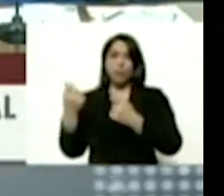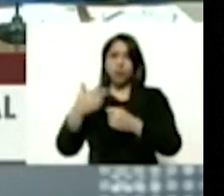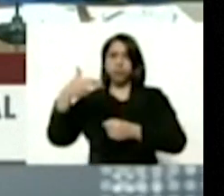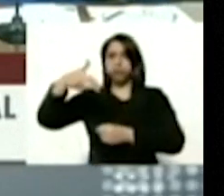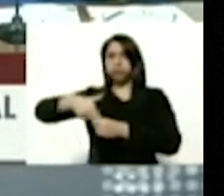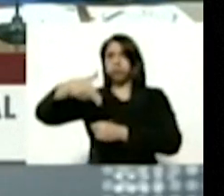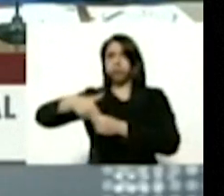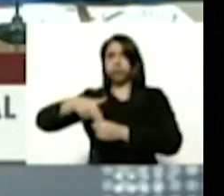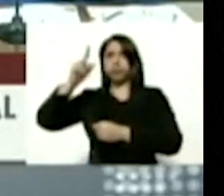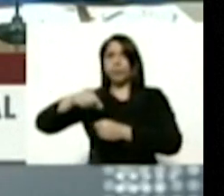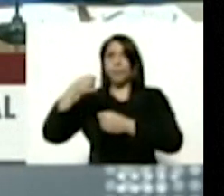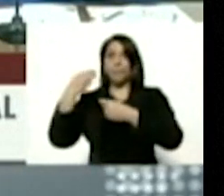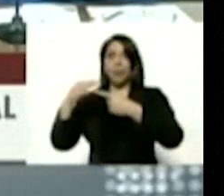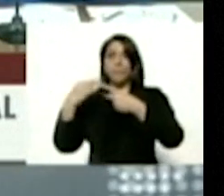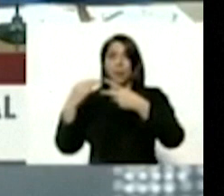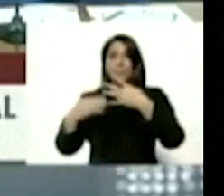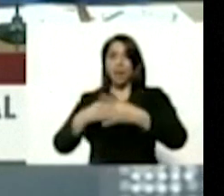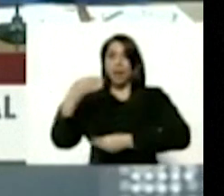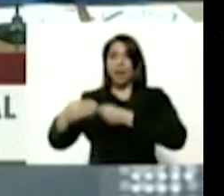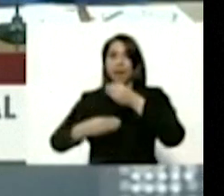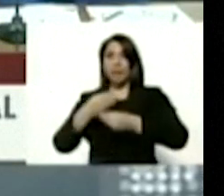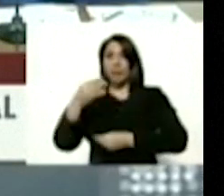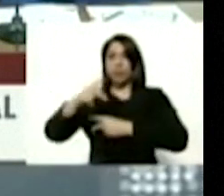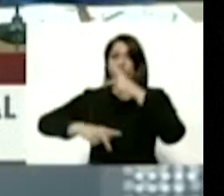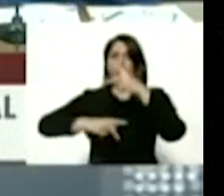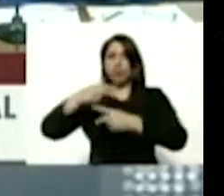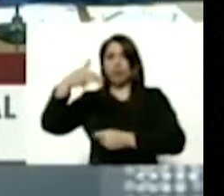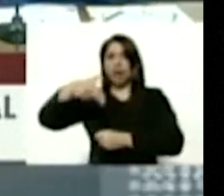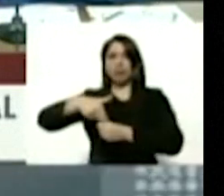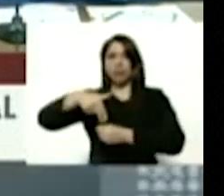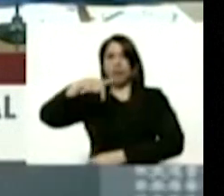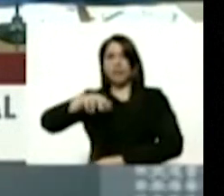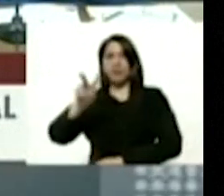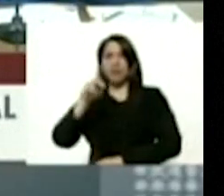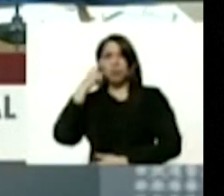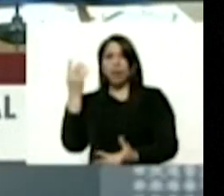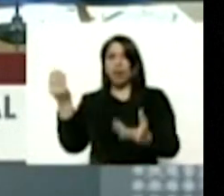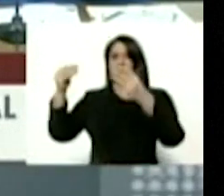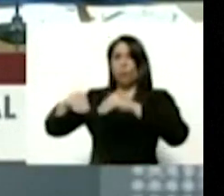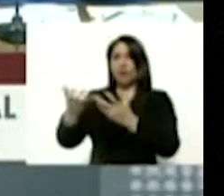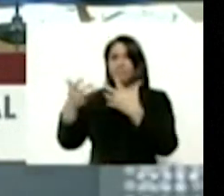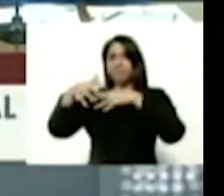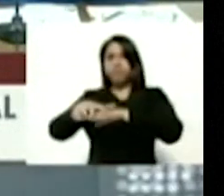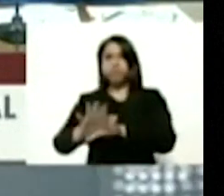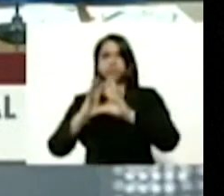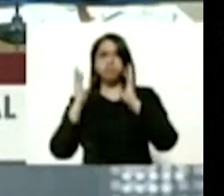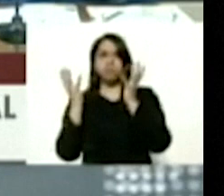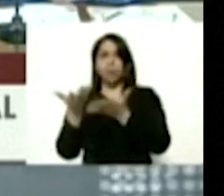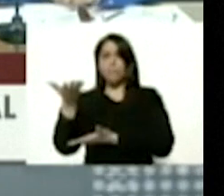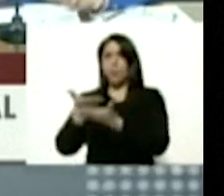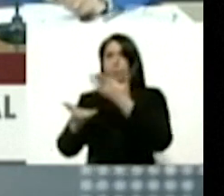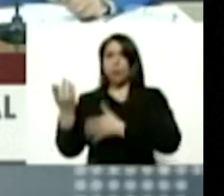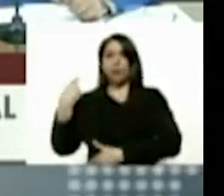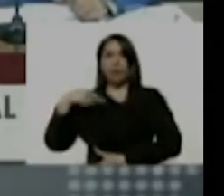zu können dies ist ein teil eines umfassenden globalen kooperationsabkommens dass wir mit der islamischen republik iran